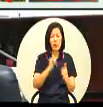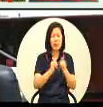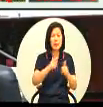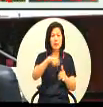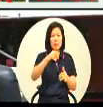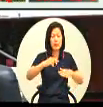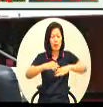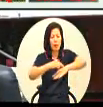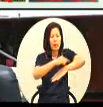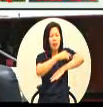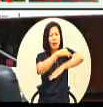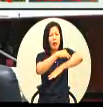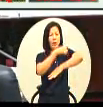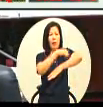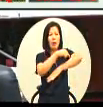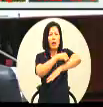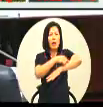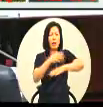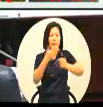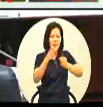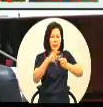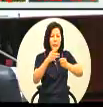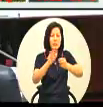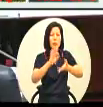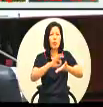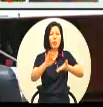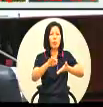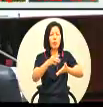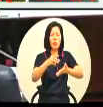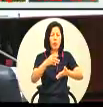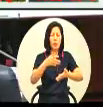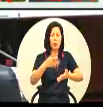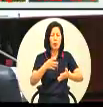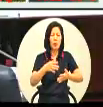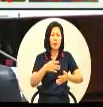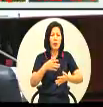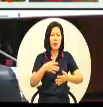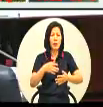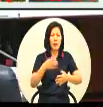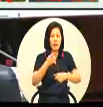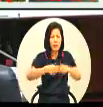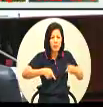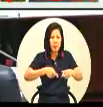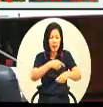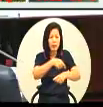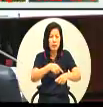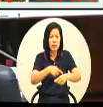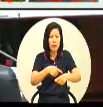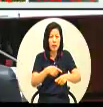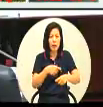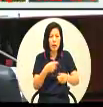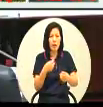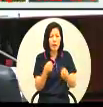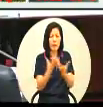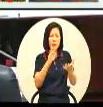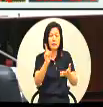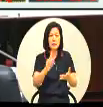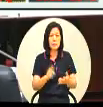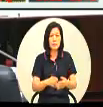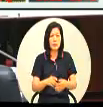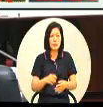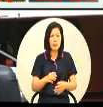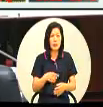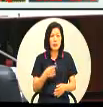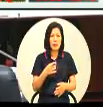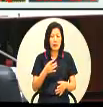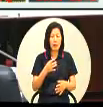到半山腰8分钟啊、你认为这老大人半路会发生什么事情呢、啊？刚刚有一个小女生也说了，那时候都尿